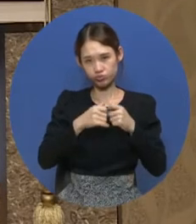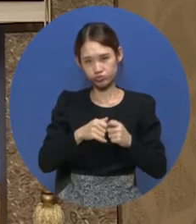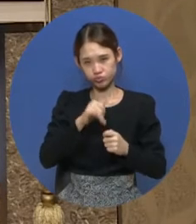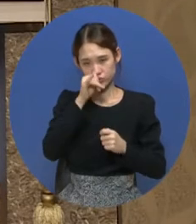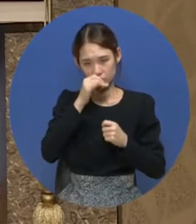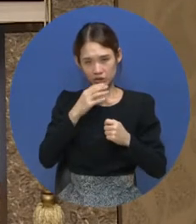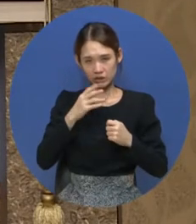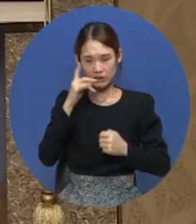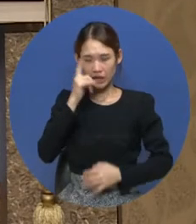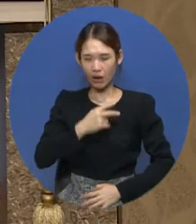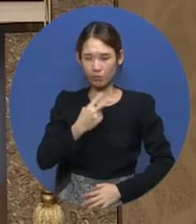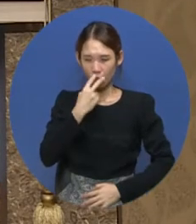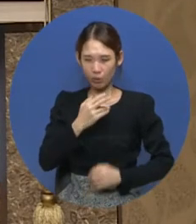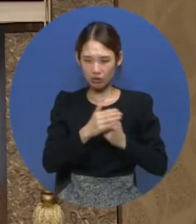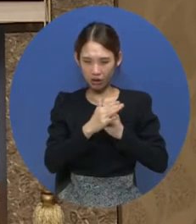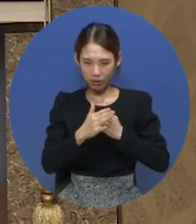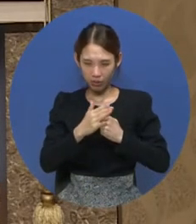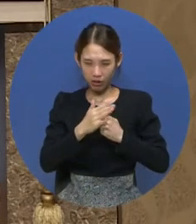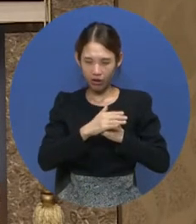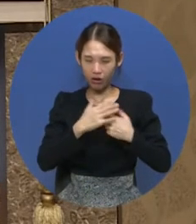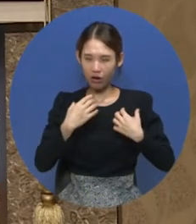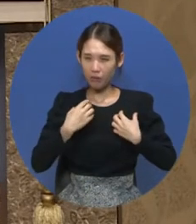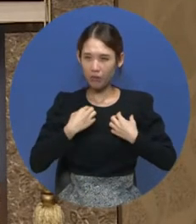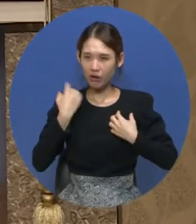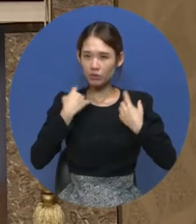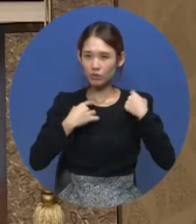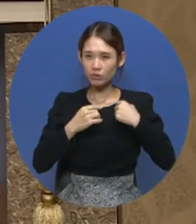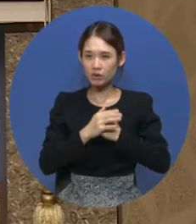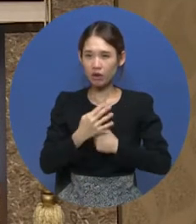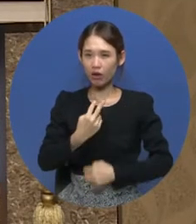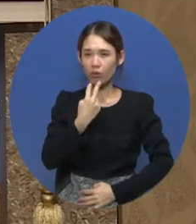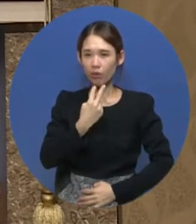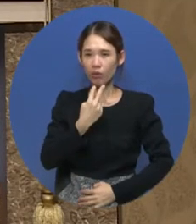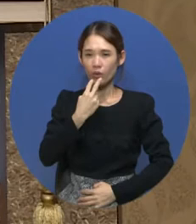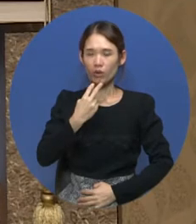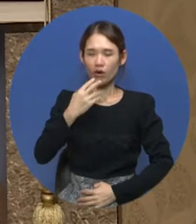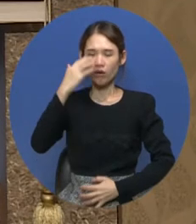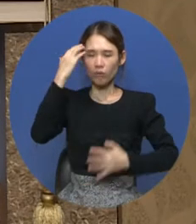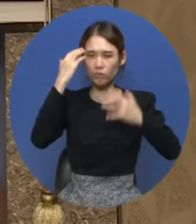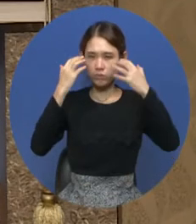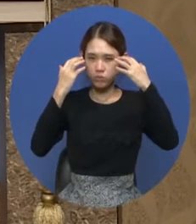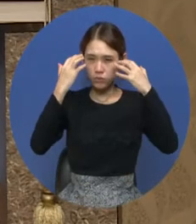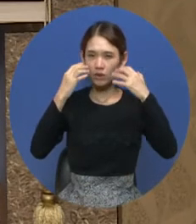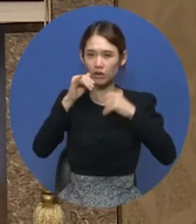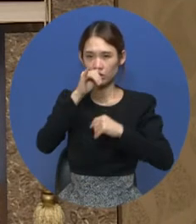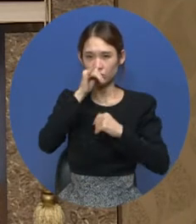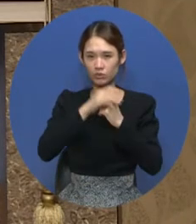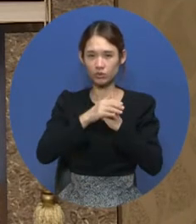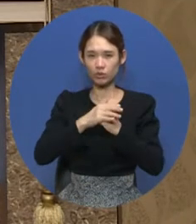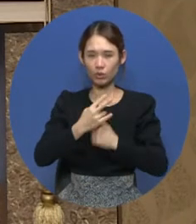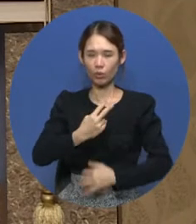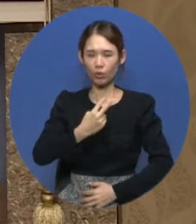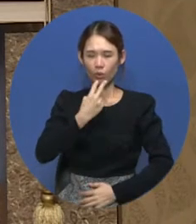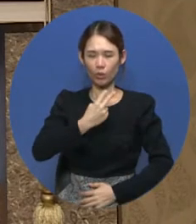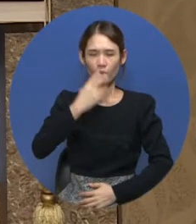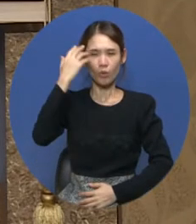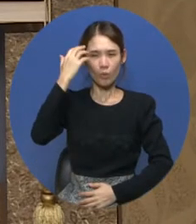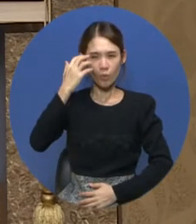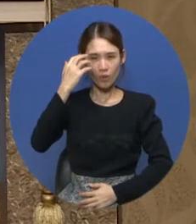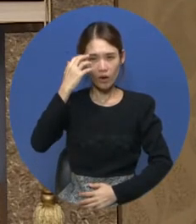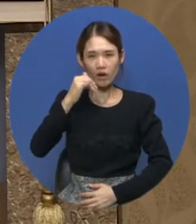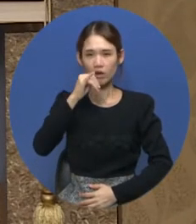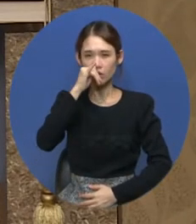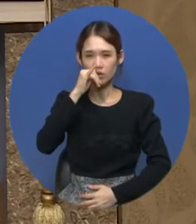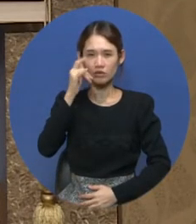배가 손상이 돼서 2분들이 호흡을 잘 못하시는 분들이 에요 그리고 호흡을 뭐 탓이다 보이는데